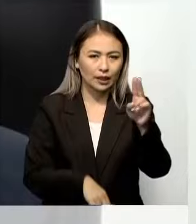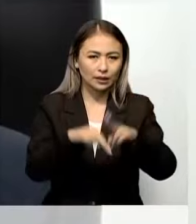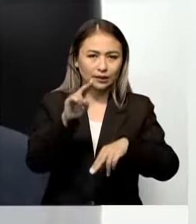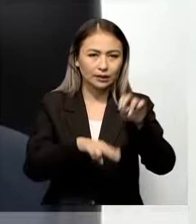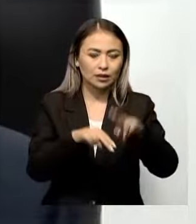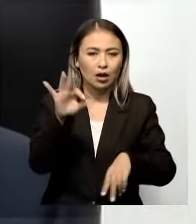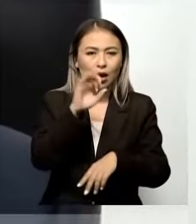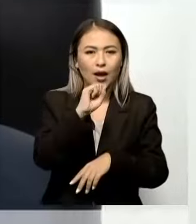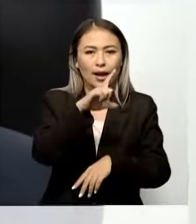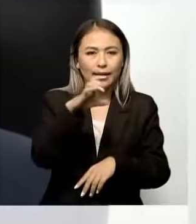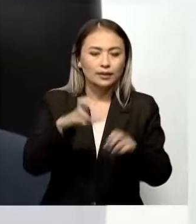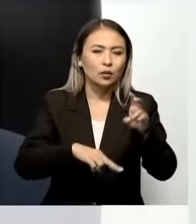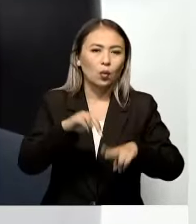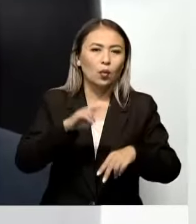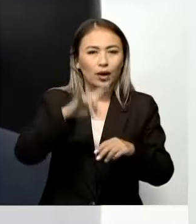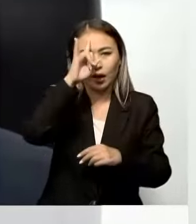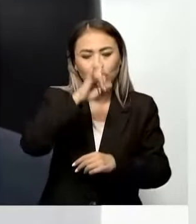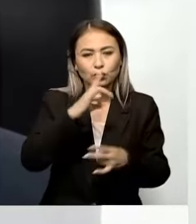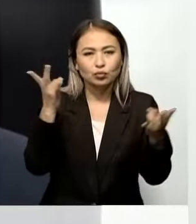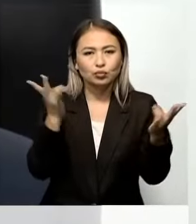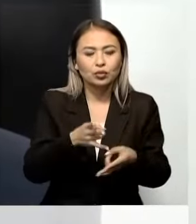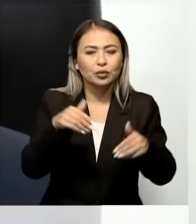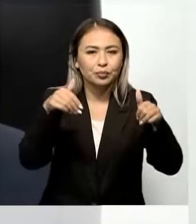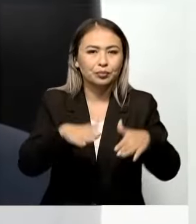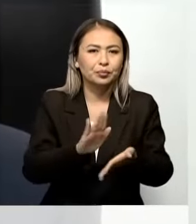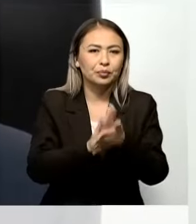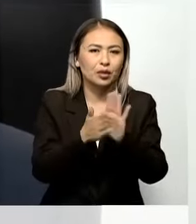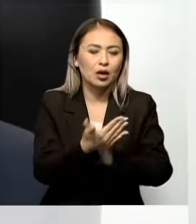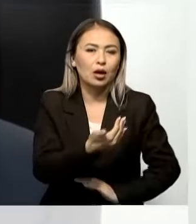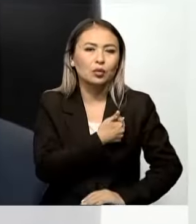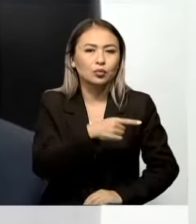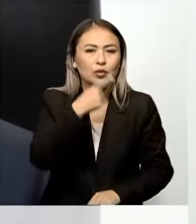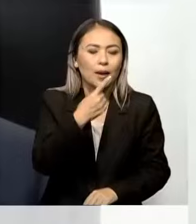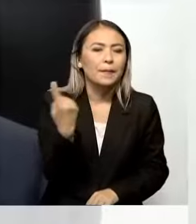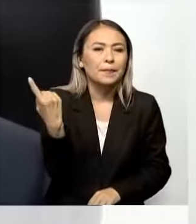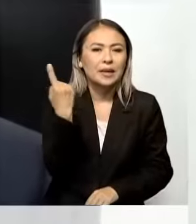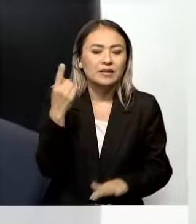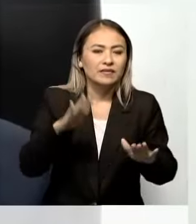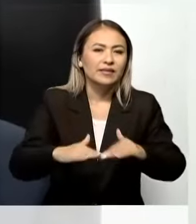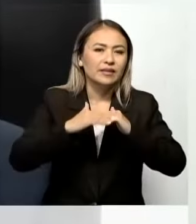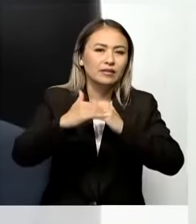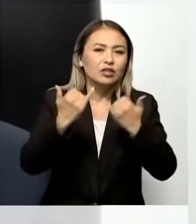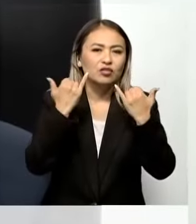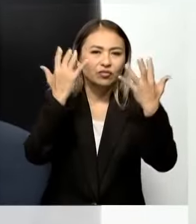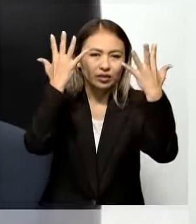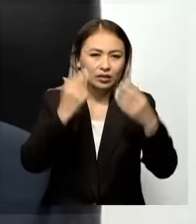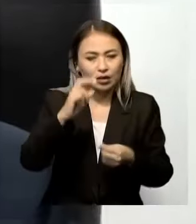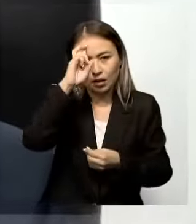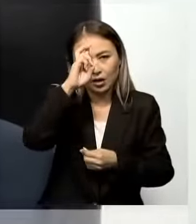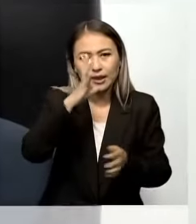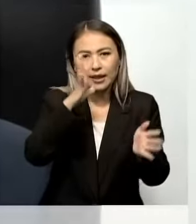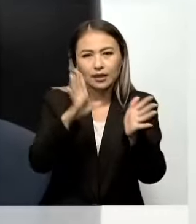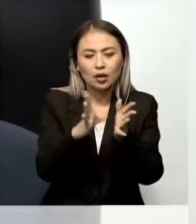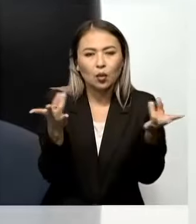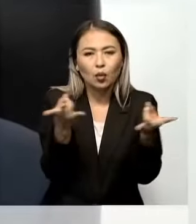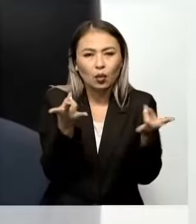Атом электростанциясының құрылысы Қазақстан үшін қажет. Дұрыс шешім екенін атап өткім келеді. Біріншіден, атом электростанциялары бүгінде мемлекеттің энергияға деген